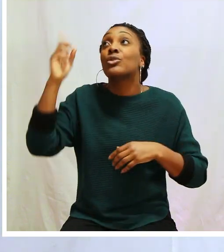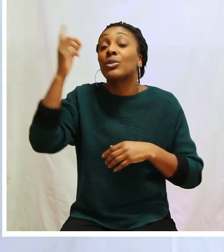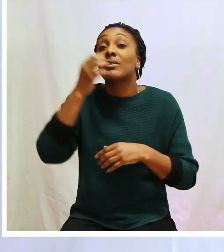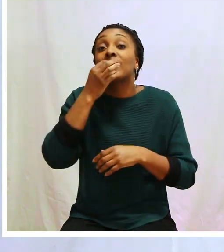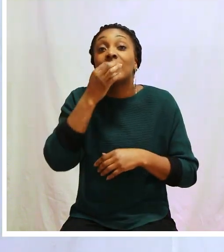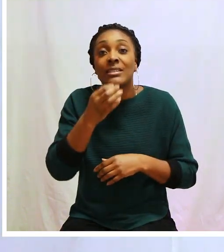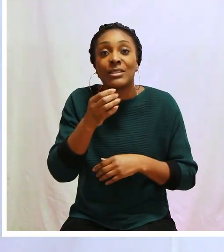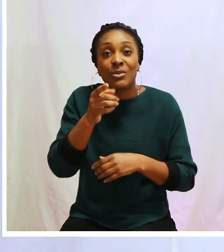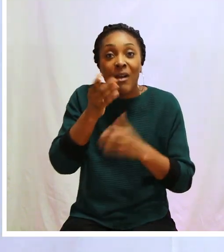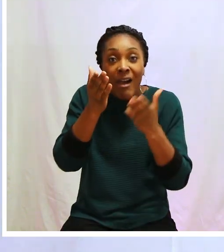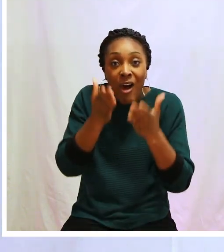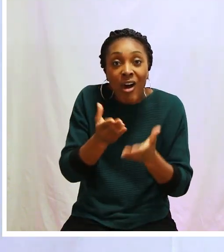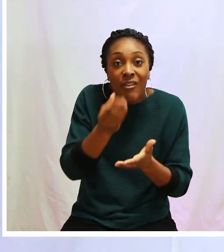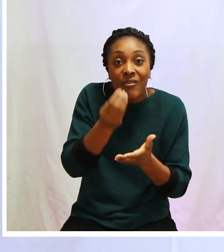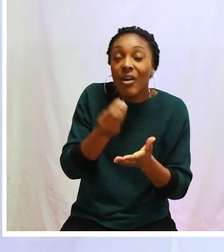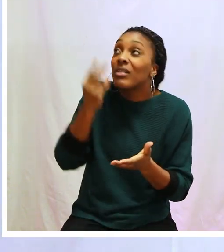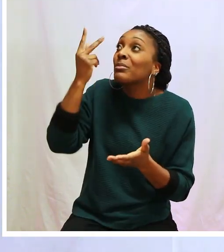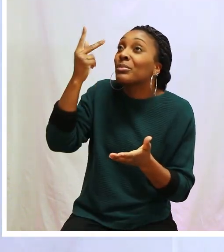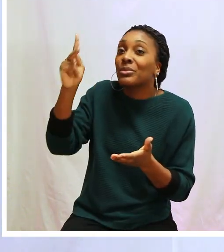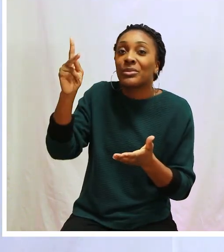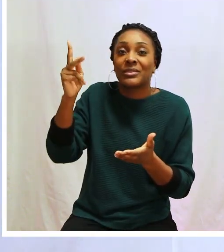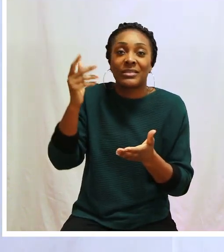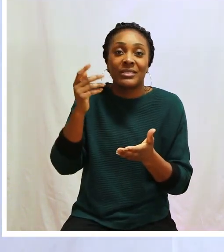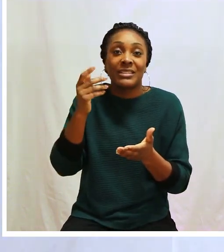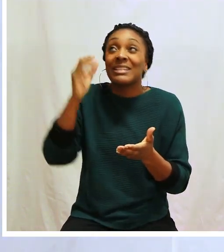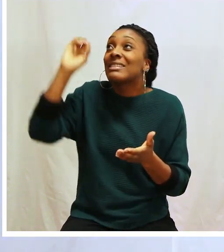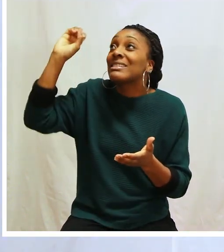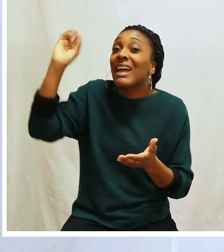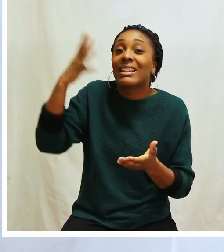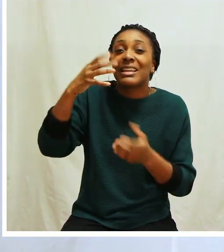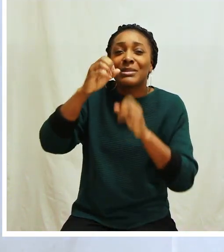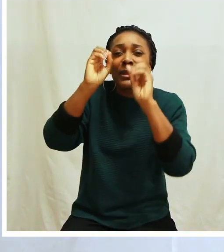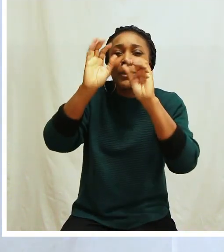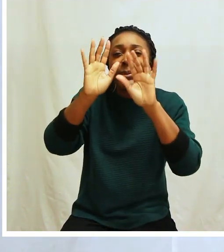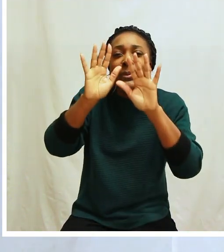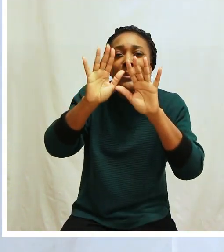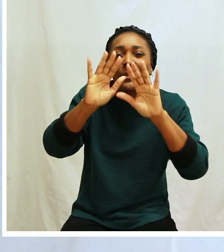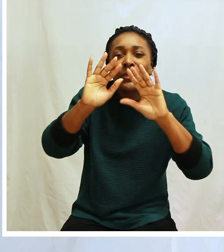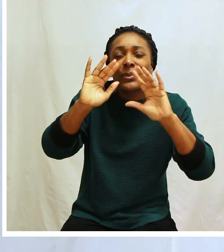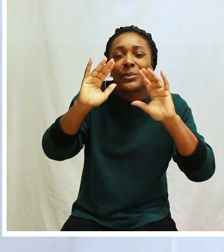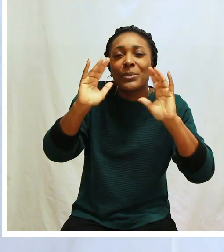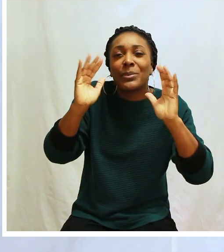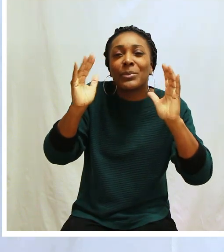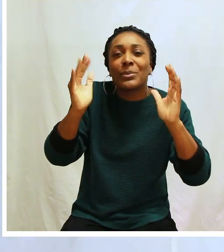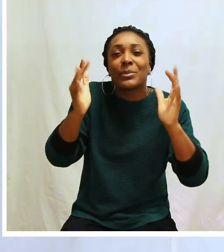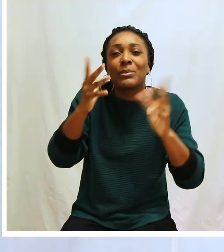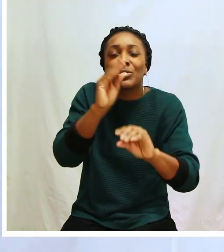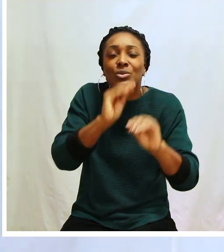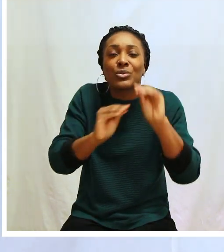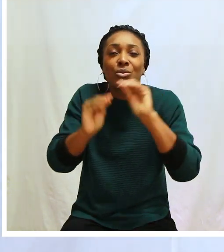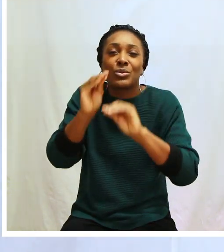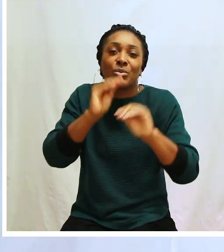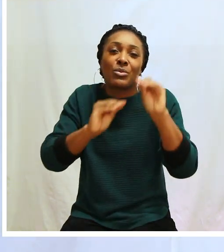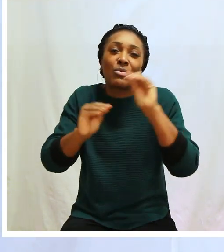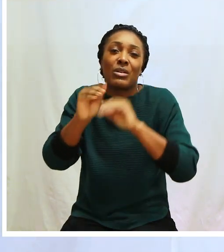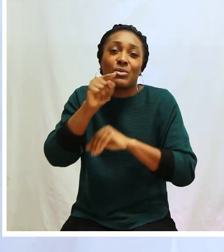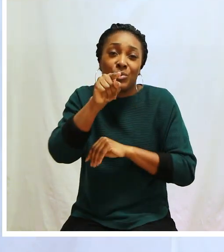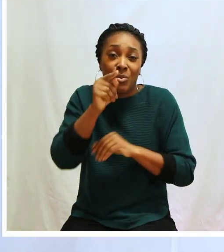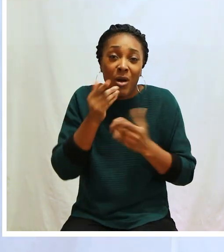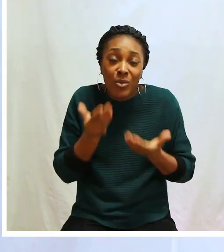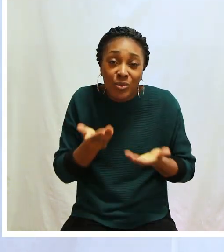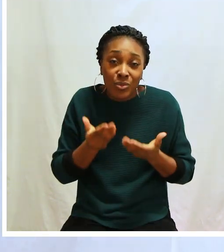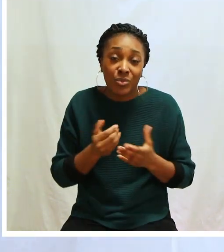enfant, le Saint-Esprit vient te couvrir de son ombre et vient prendre soin de toi